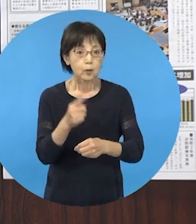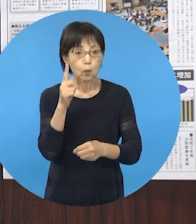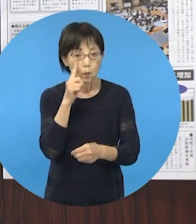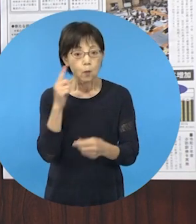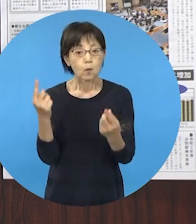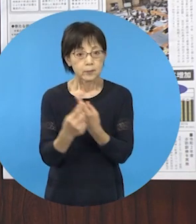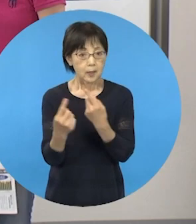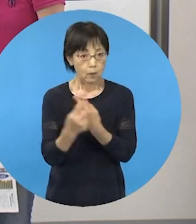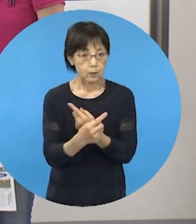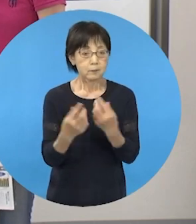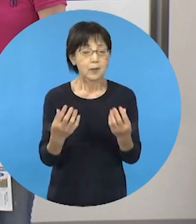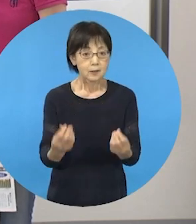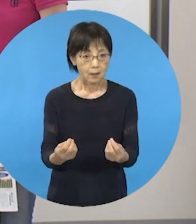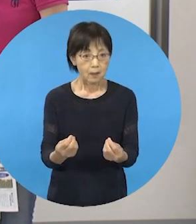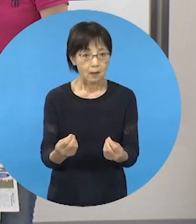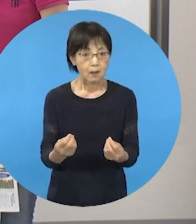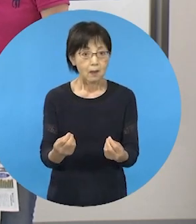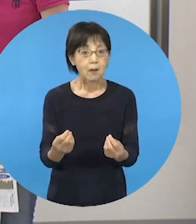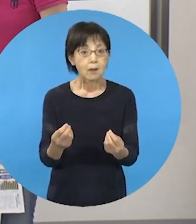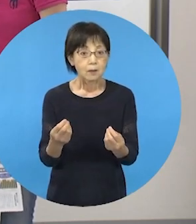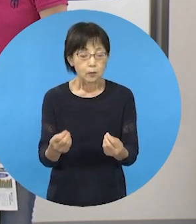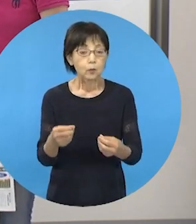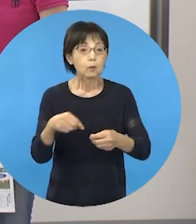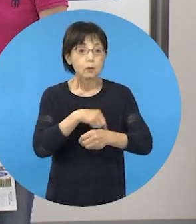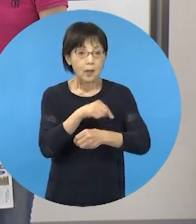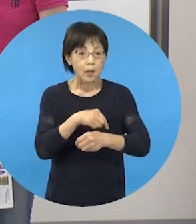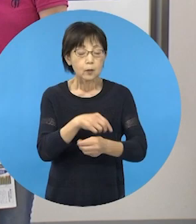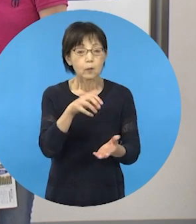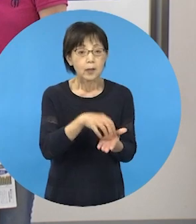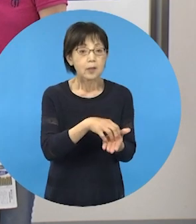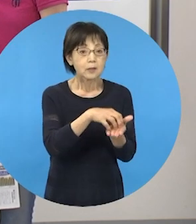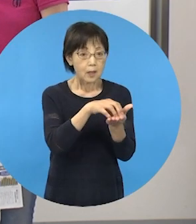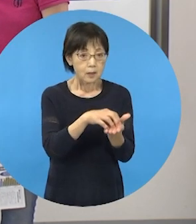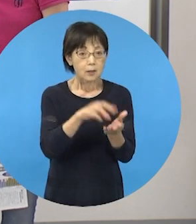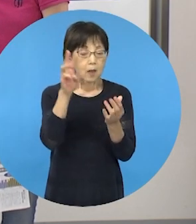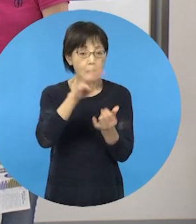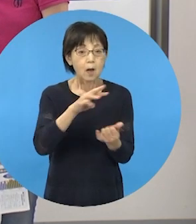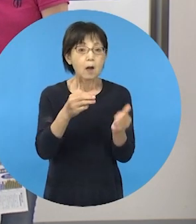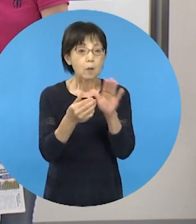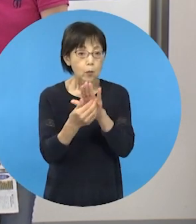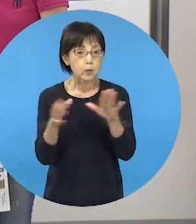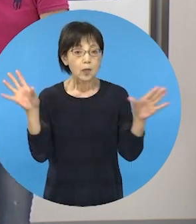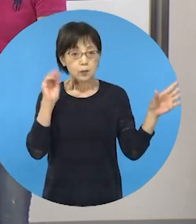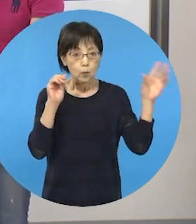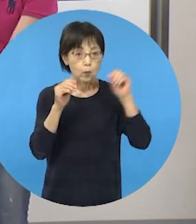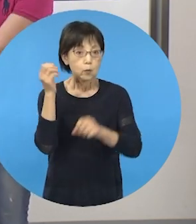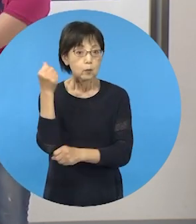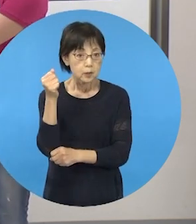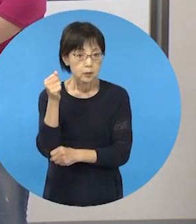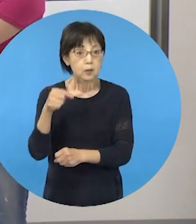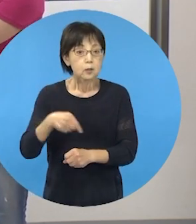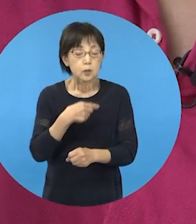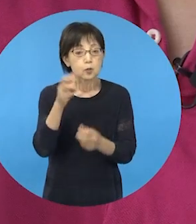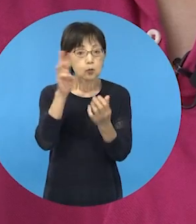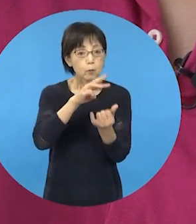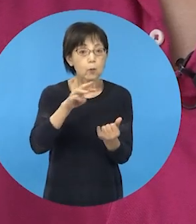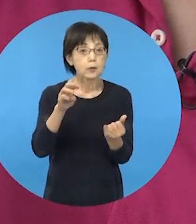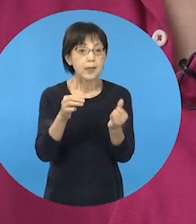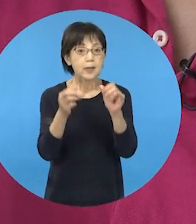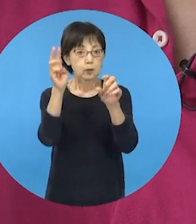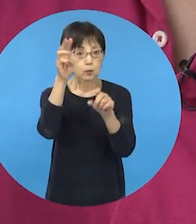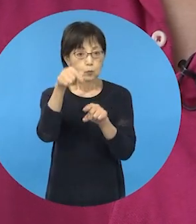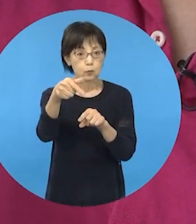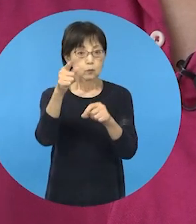ました。この取り組みを掲載した防災情報誌自主防災府中第5号